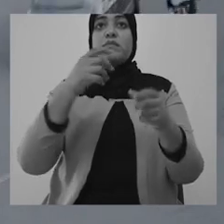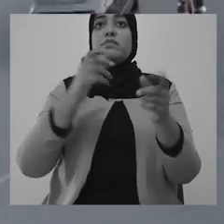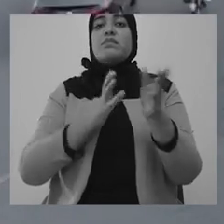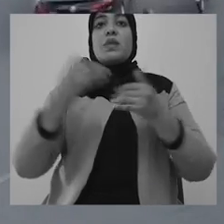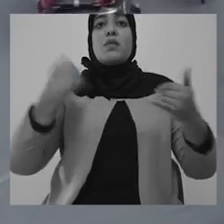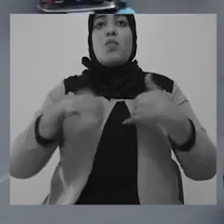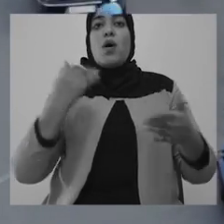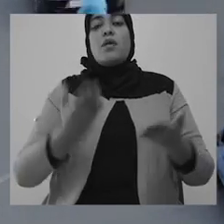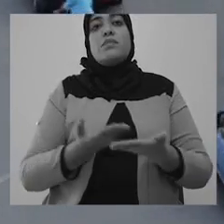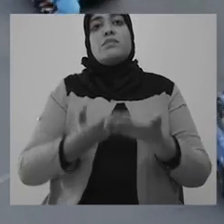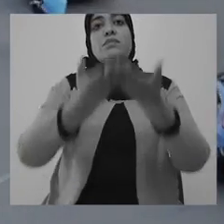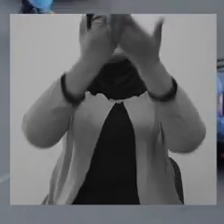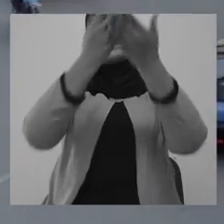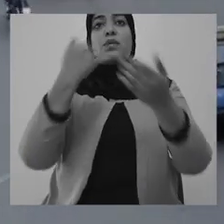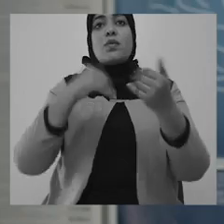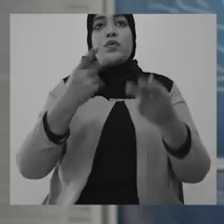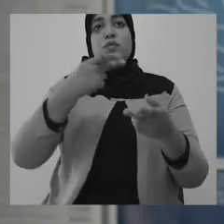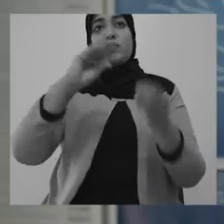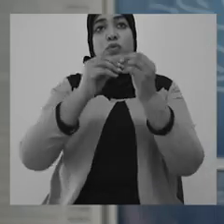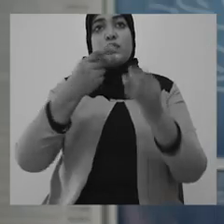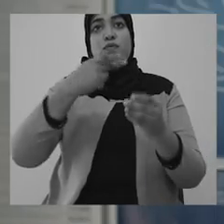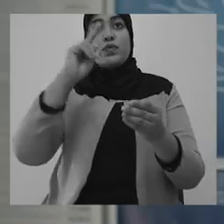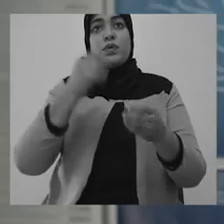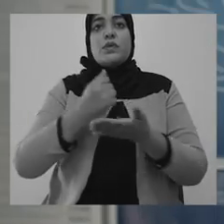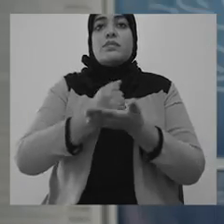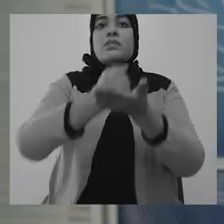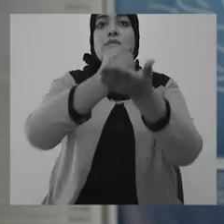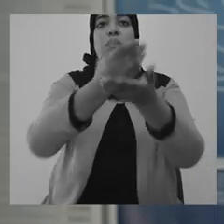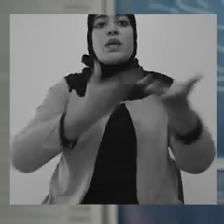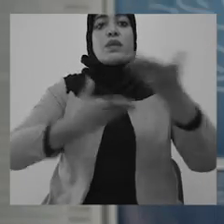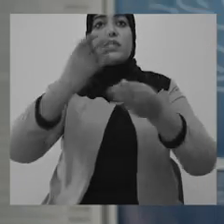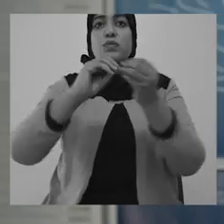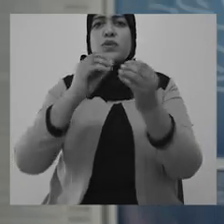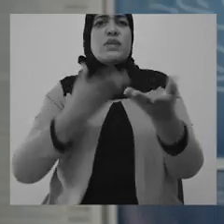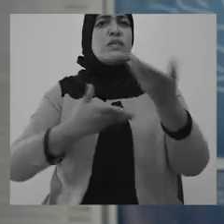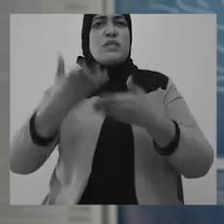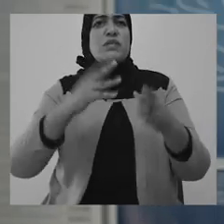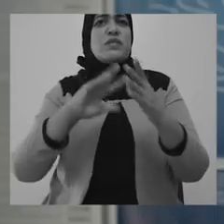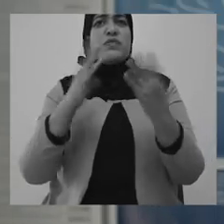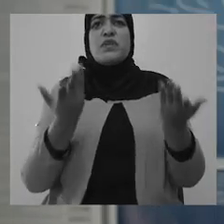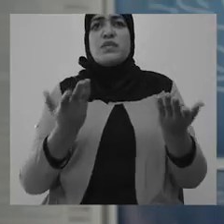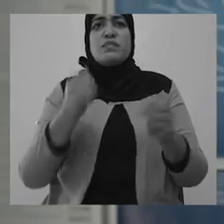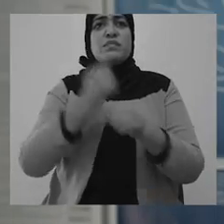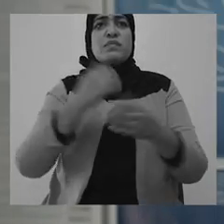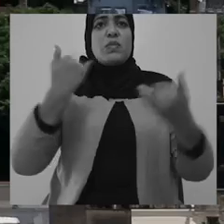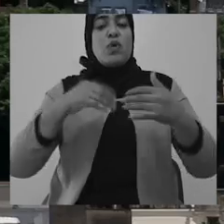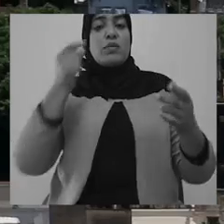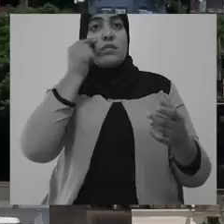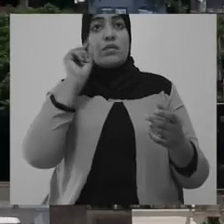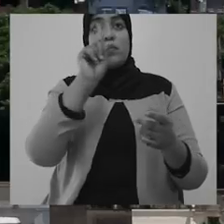Le travail sur la question des droits des personnes handicapées a démarré au niveau de la